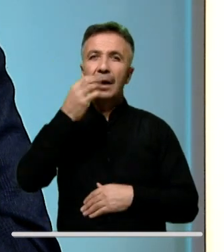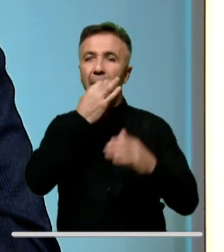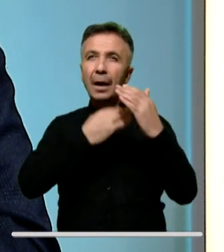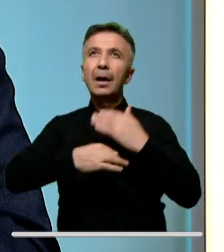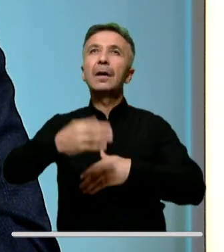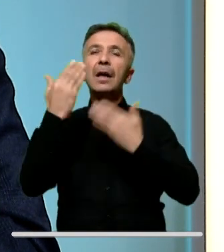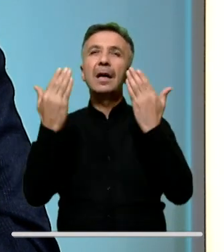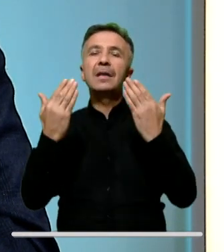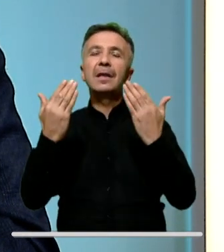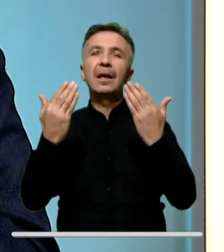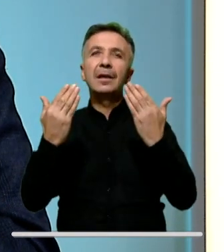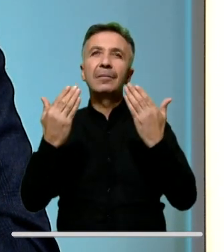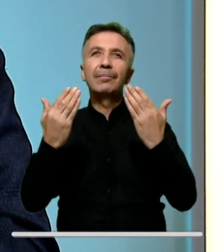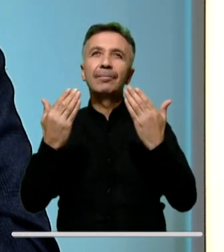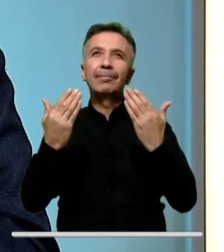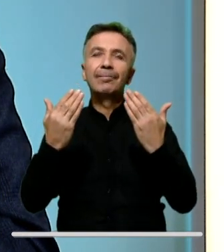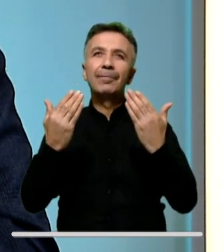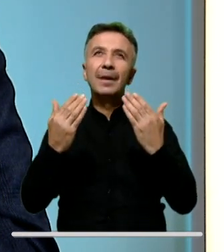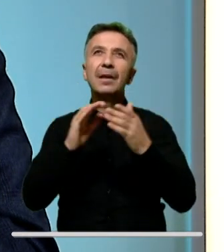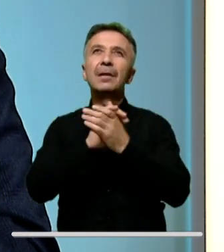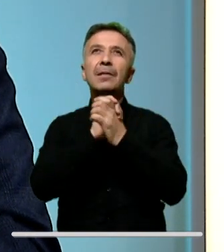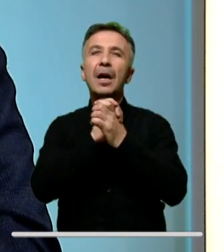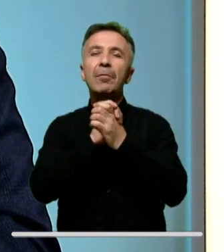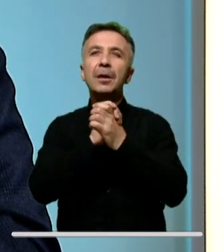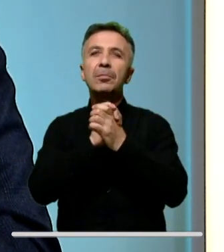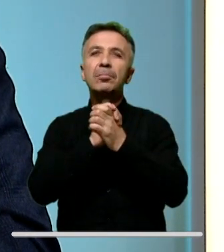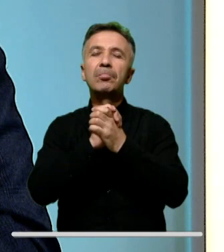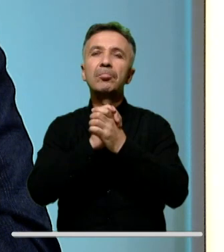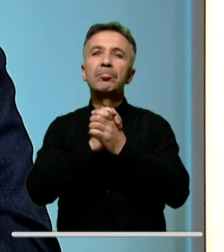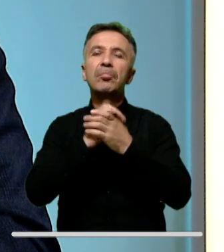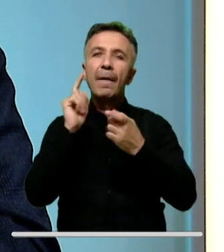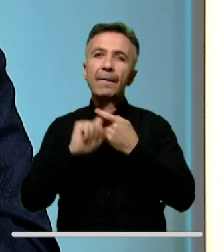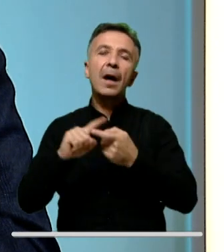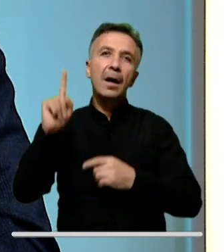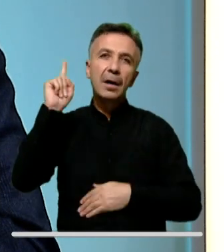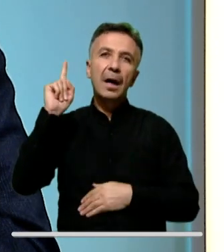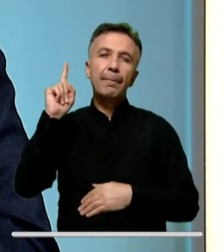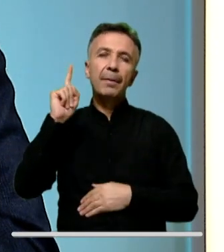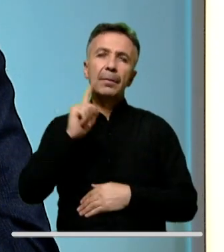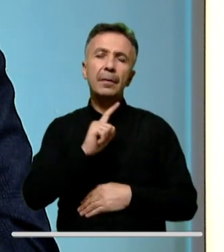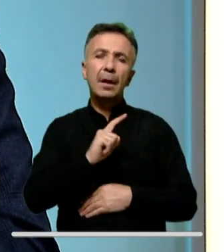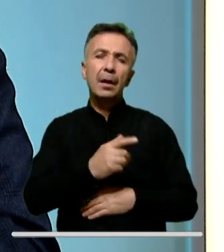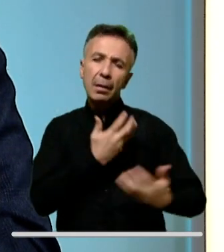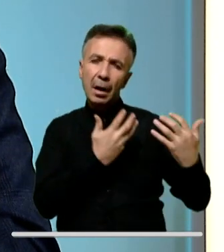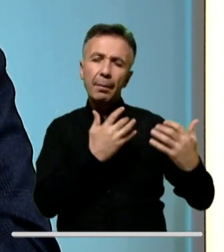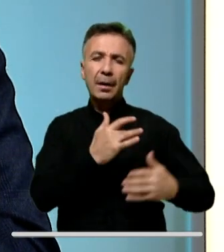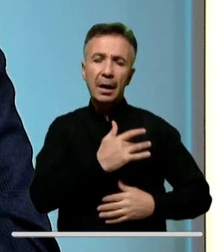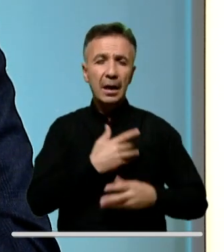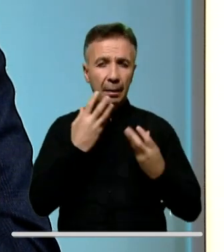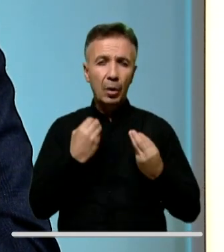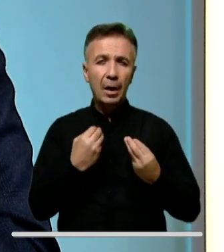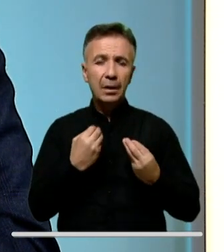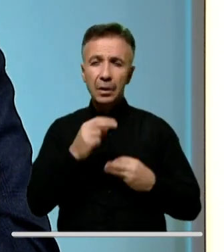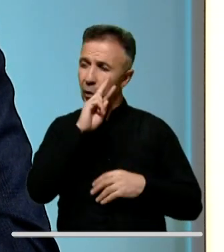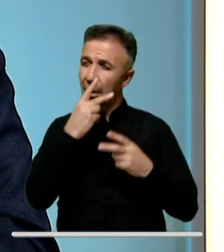eder tarru eder yalvarır yakarır ve Rabbim de rahimdir rahmandır gafurdur